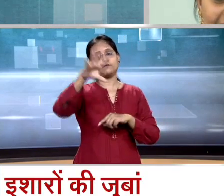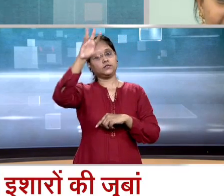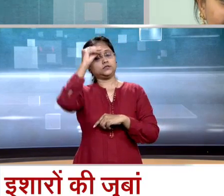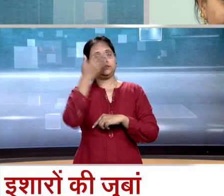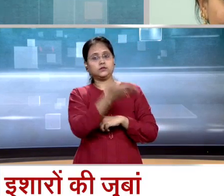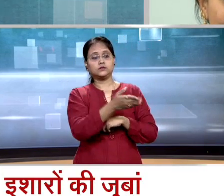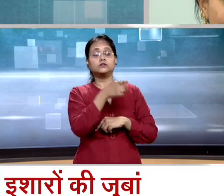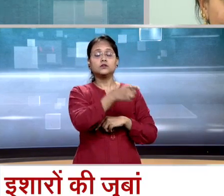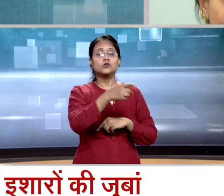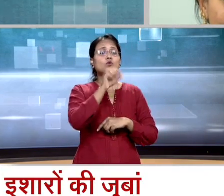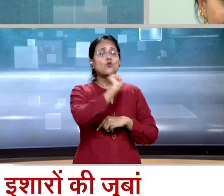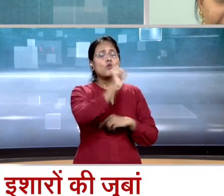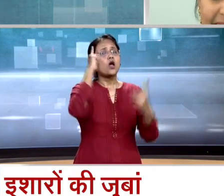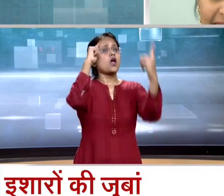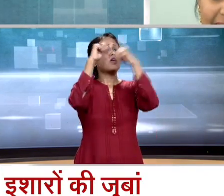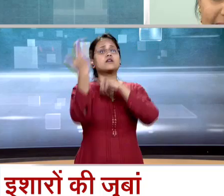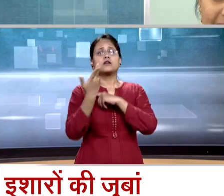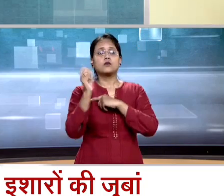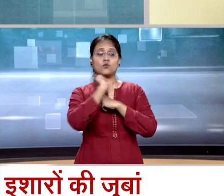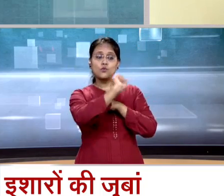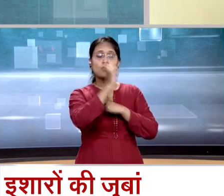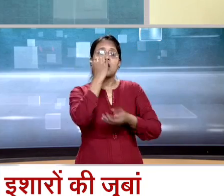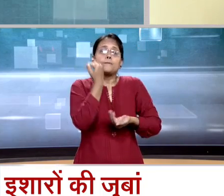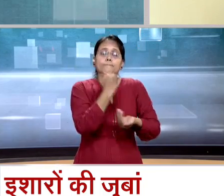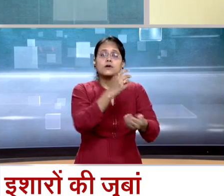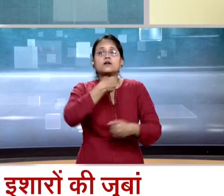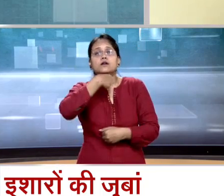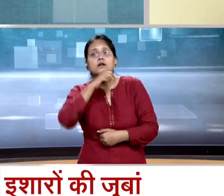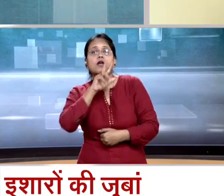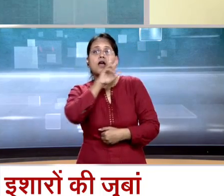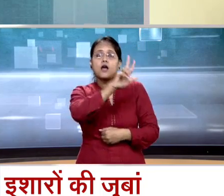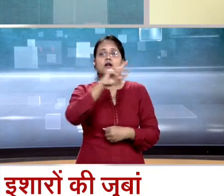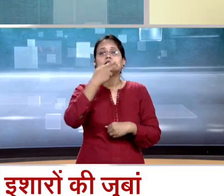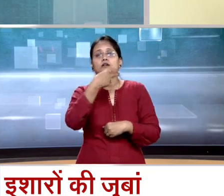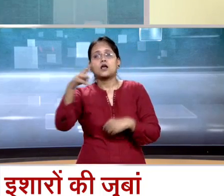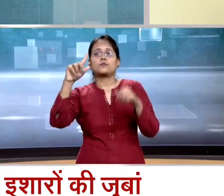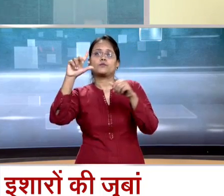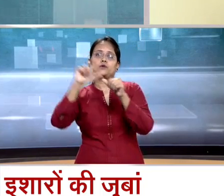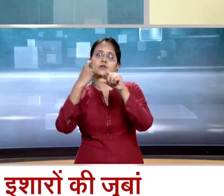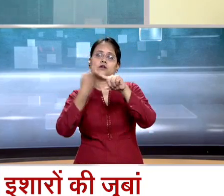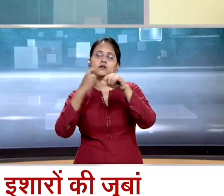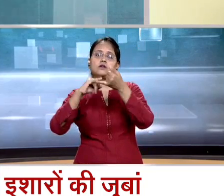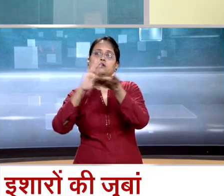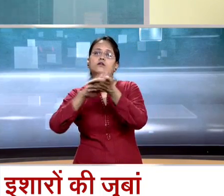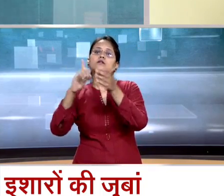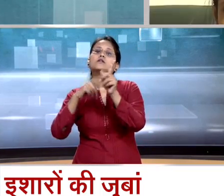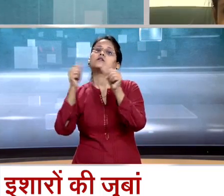से सांकेतिक भाषा सीख रही है, जिसके पीछे का मकसद है उनका 8 साल का बेटा लक्ष्य।